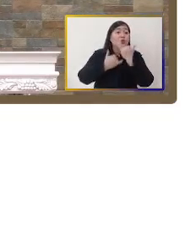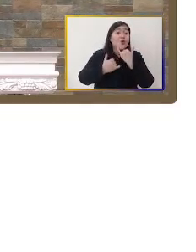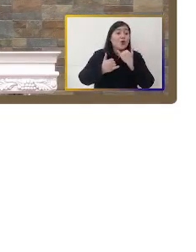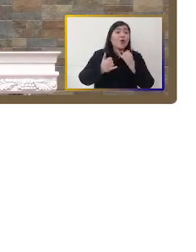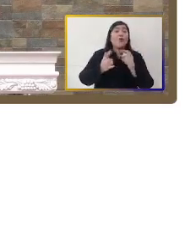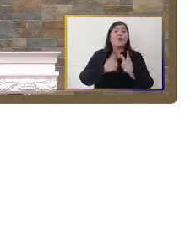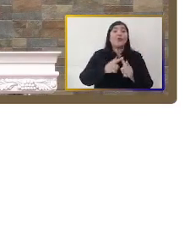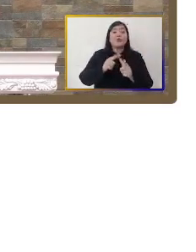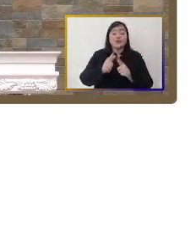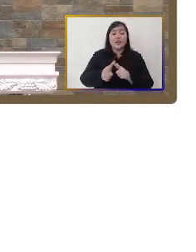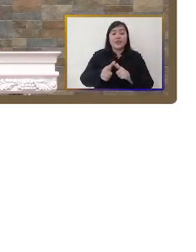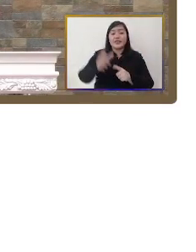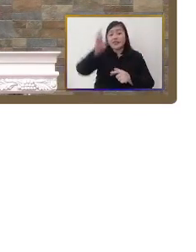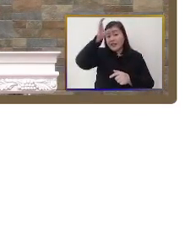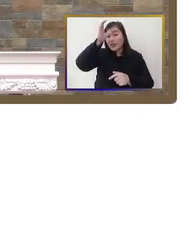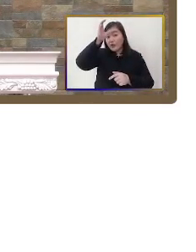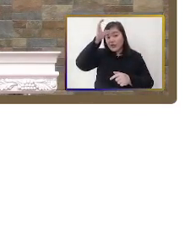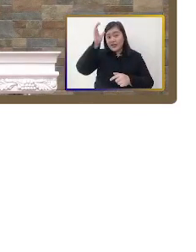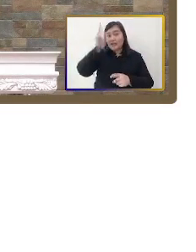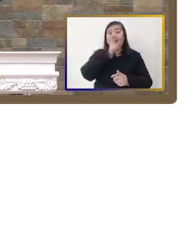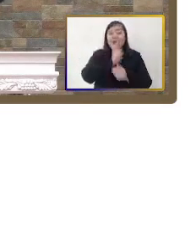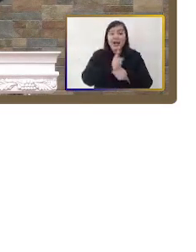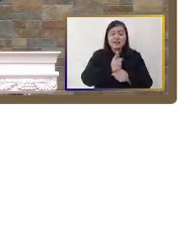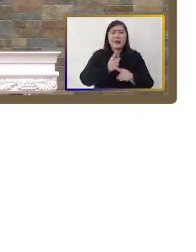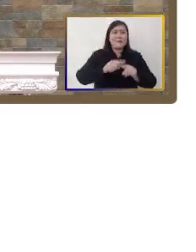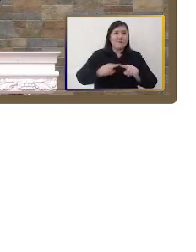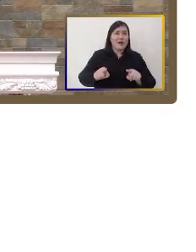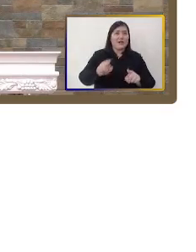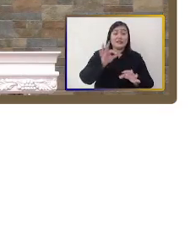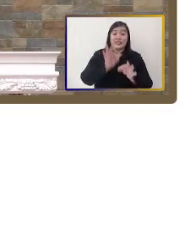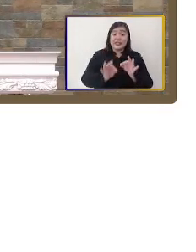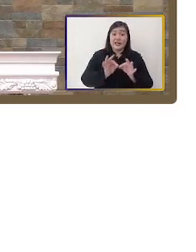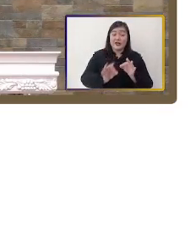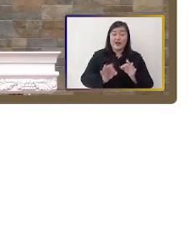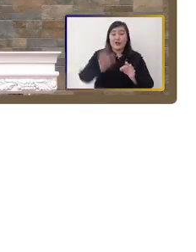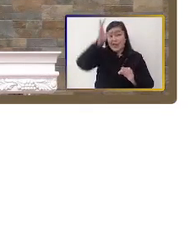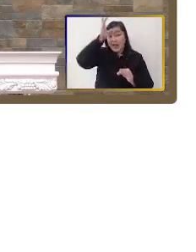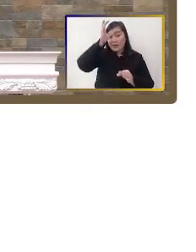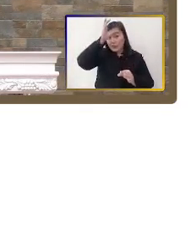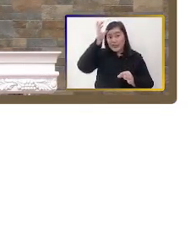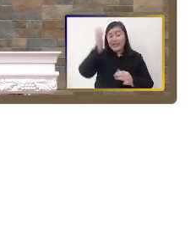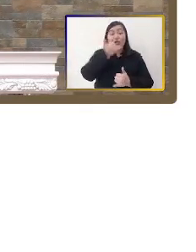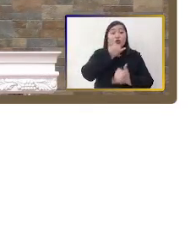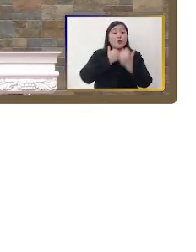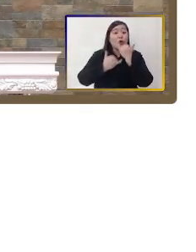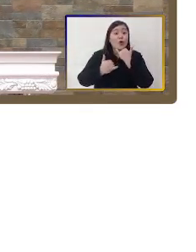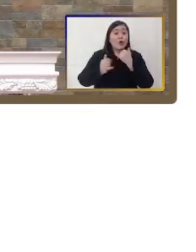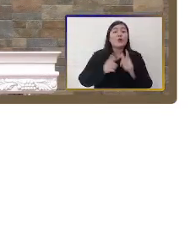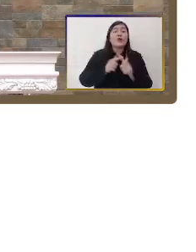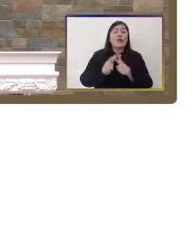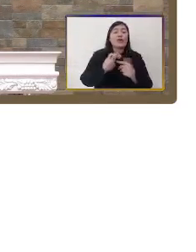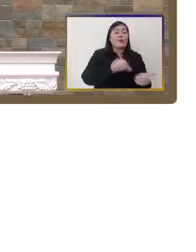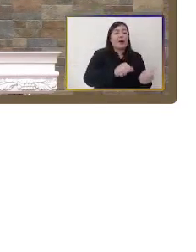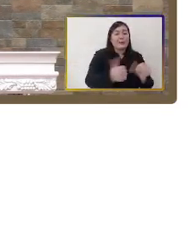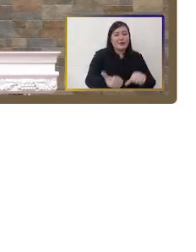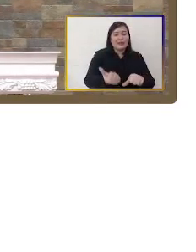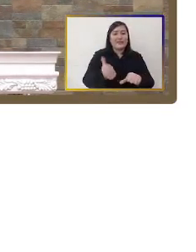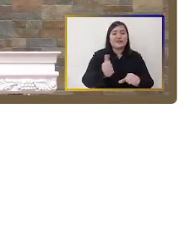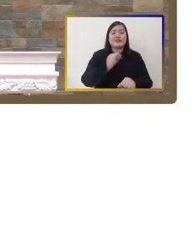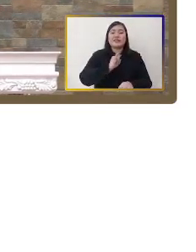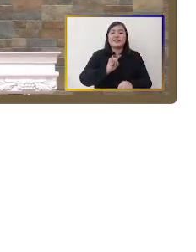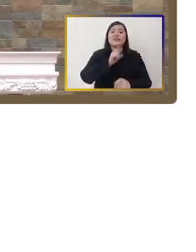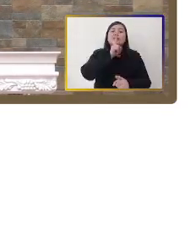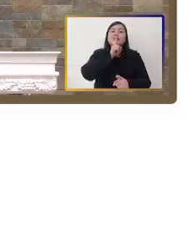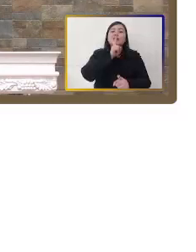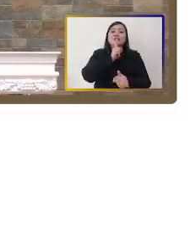right. Dalawa lamang po yan. Now, of course, para masabi natin at maunawaan na natin, sabi ko nga po sa inyo, we are in the line